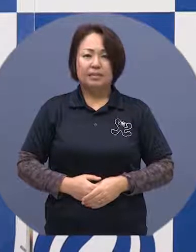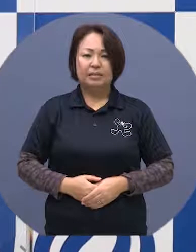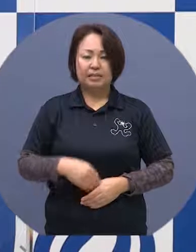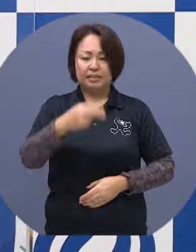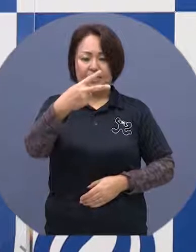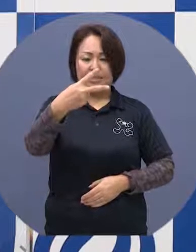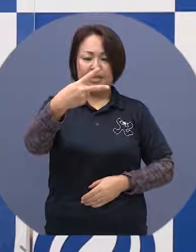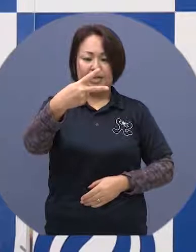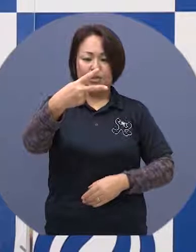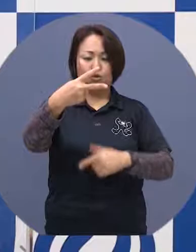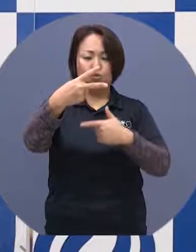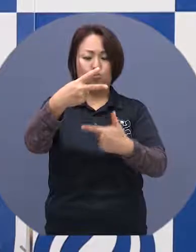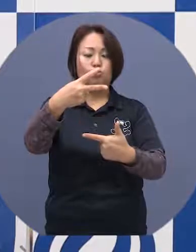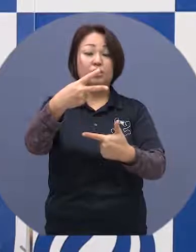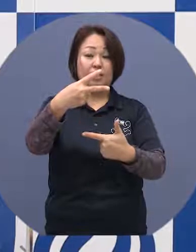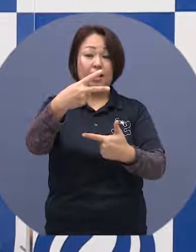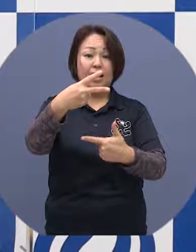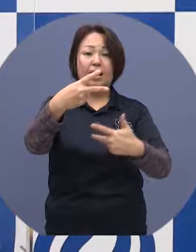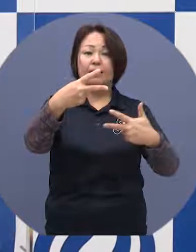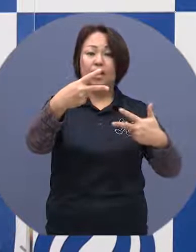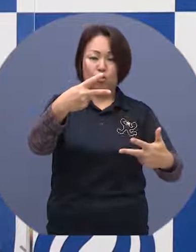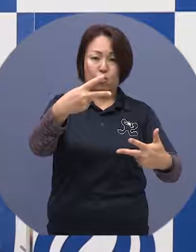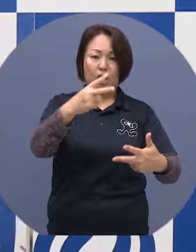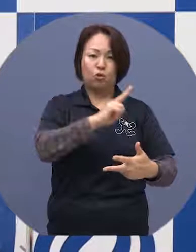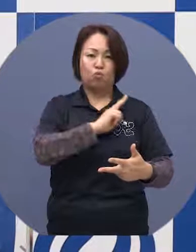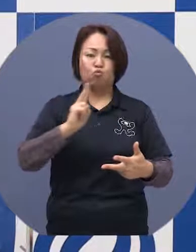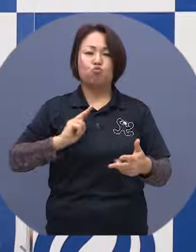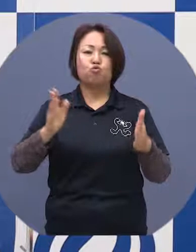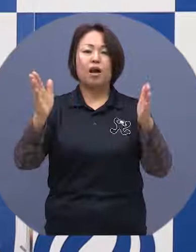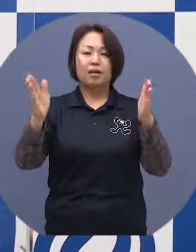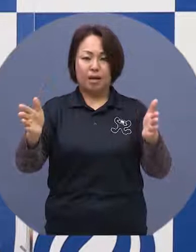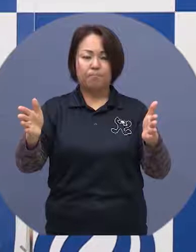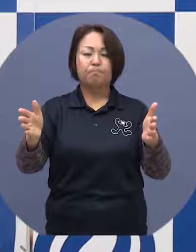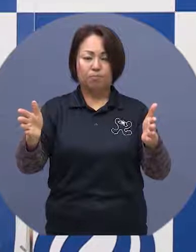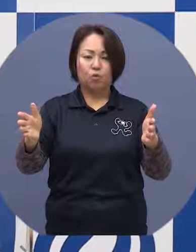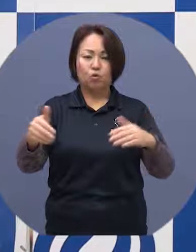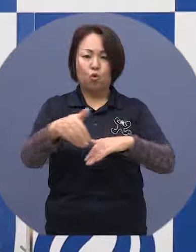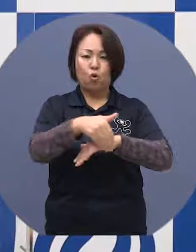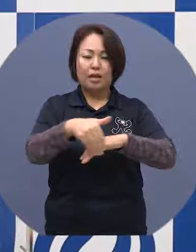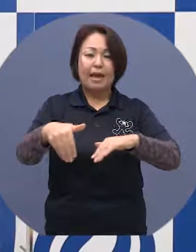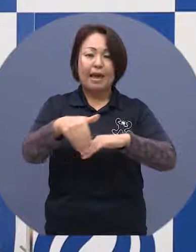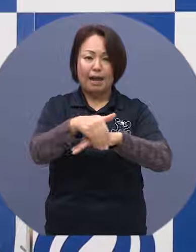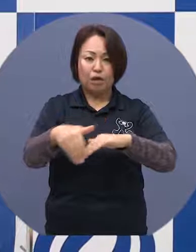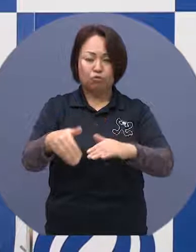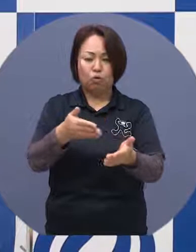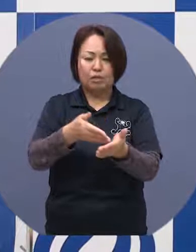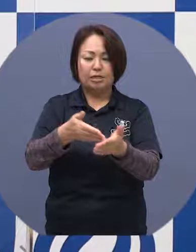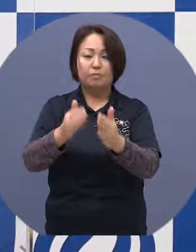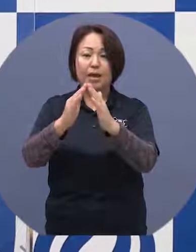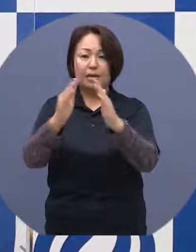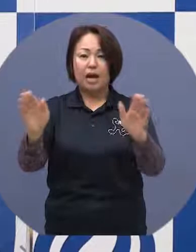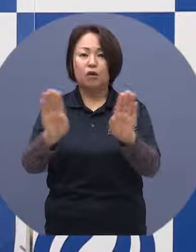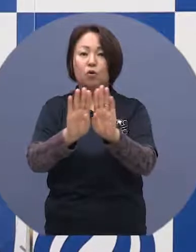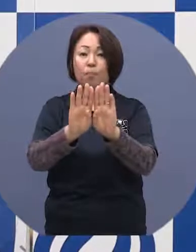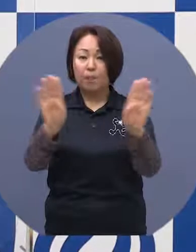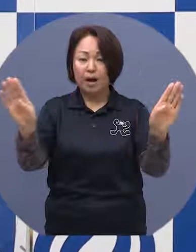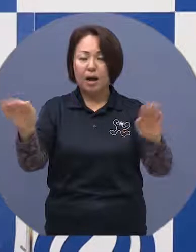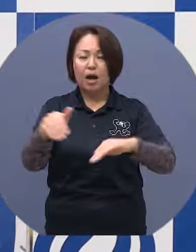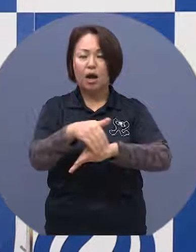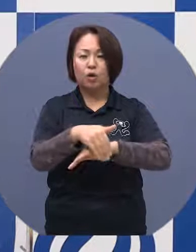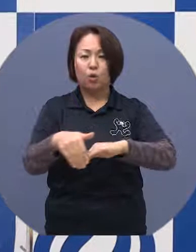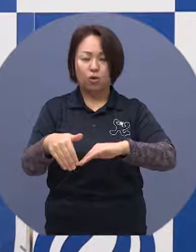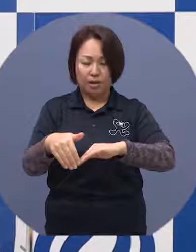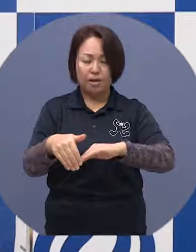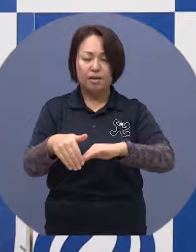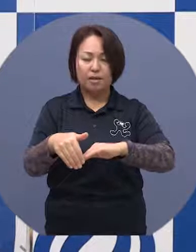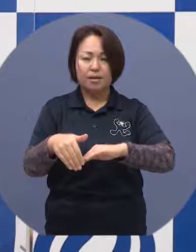6日7日の両日にこの計画の説明会も開催をしたいという風に考えております2